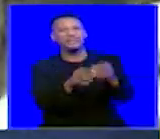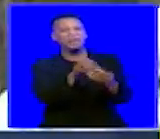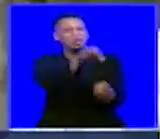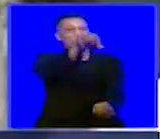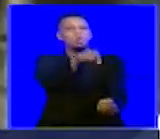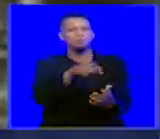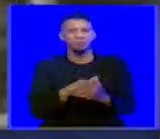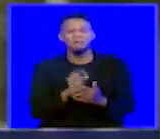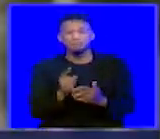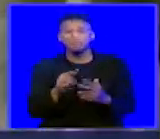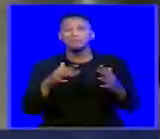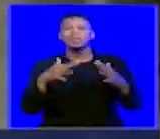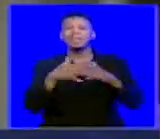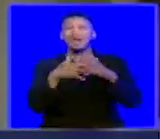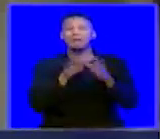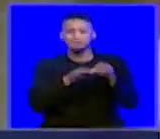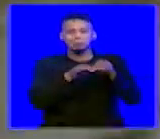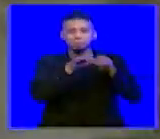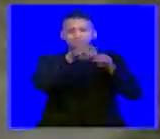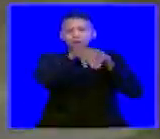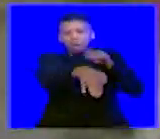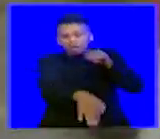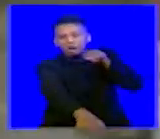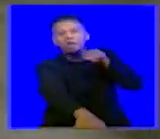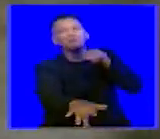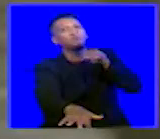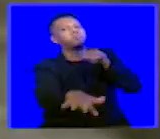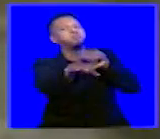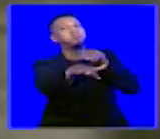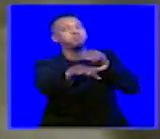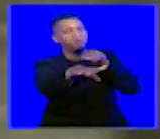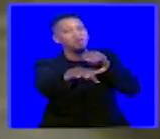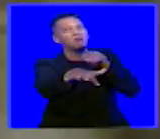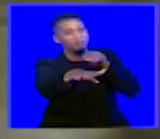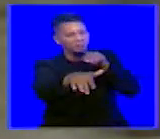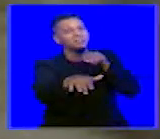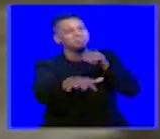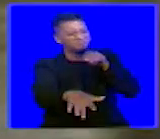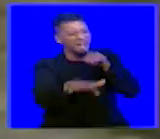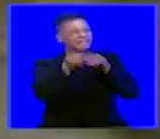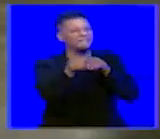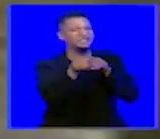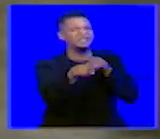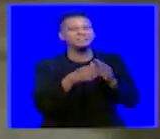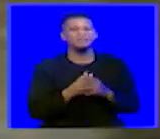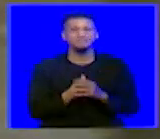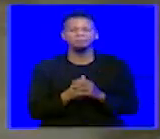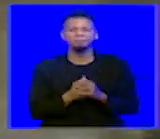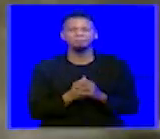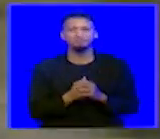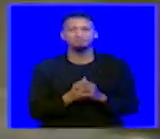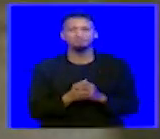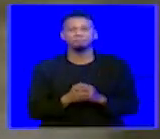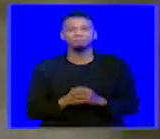menurun sehingga rumah-rumah yang berada di sana banjirnya masih terhitung di angka yang cukup tinggi.